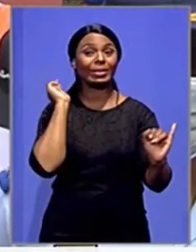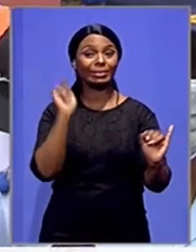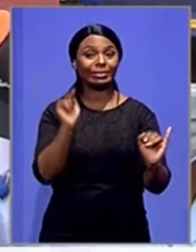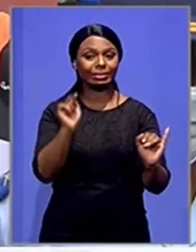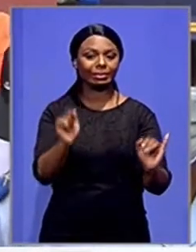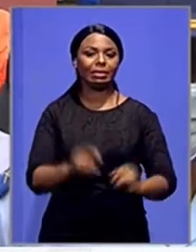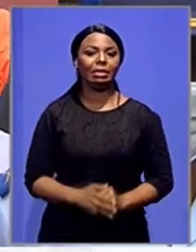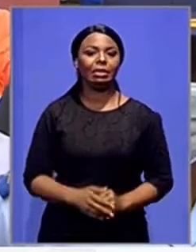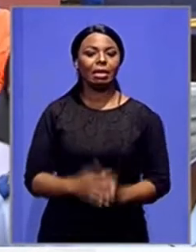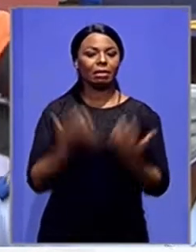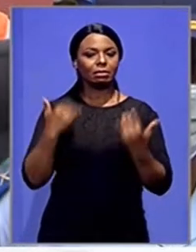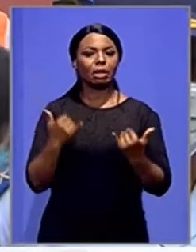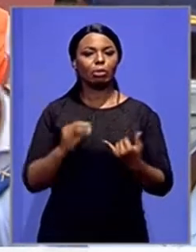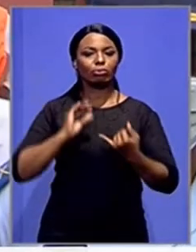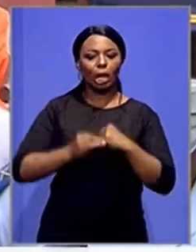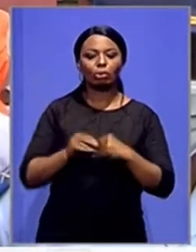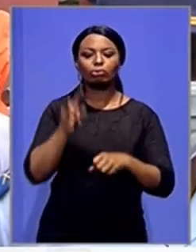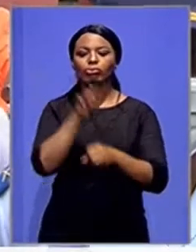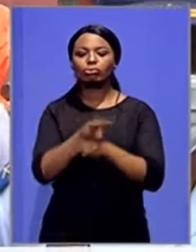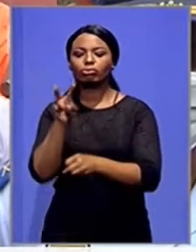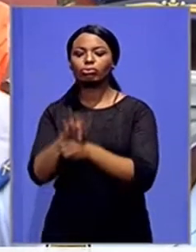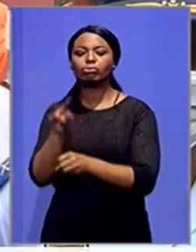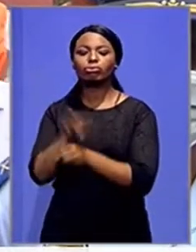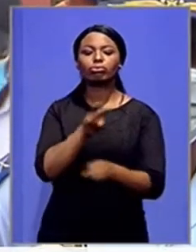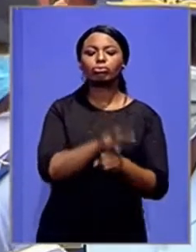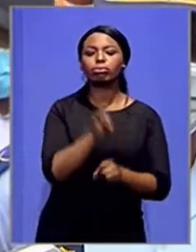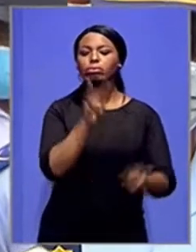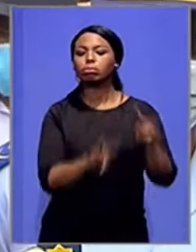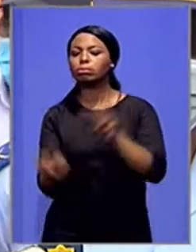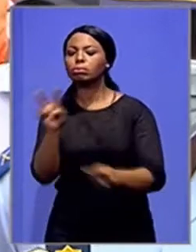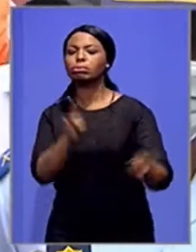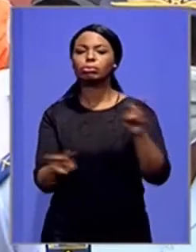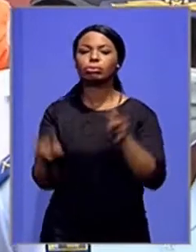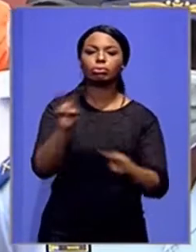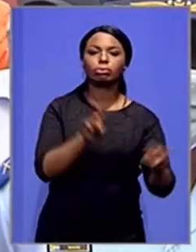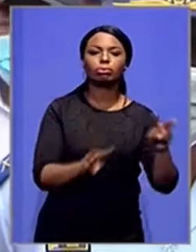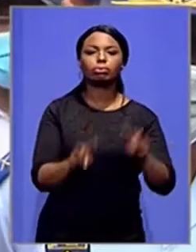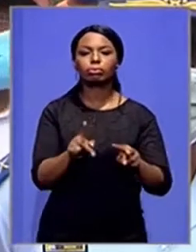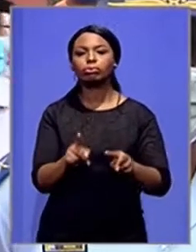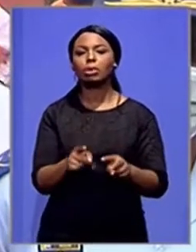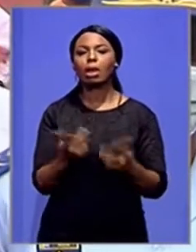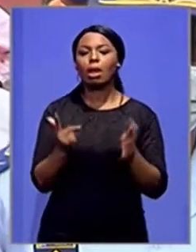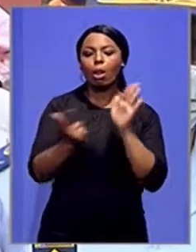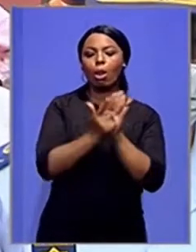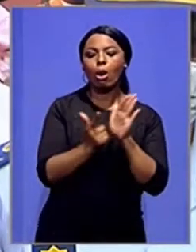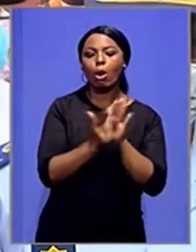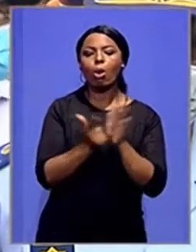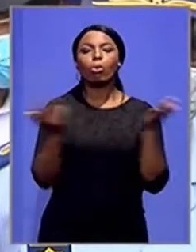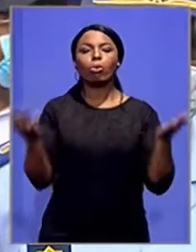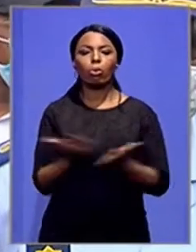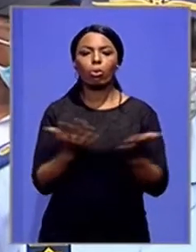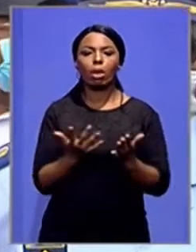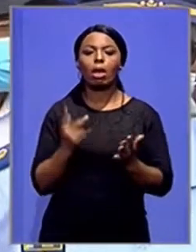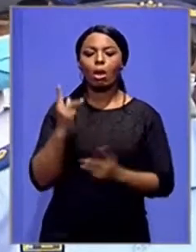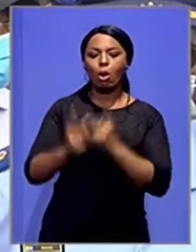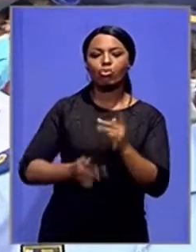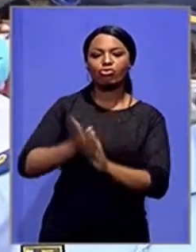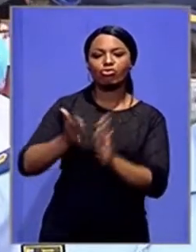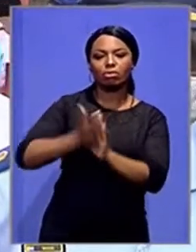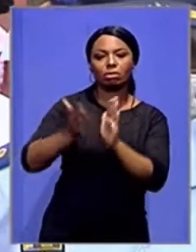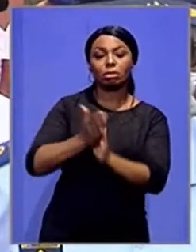it's operations that we are continuing with. You all know that we have got all ukaimola operations that is also continuing, but this